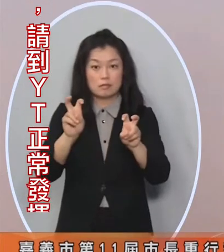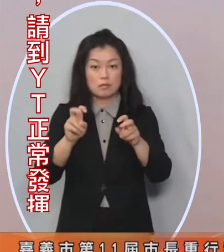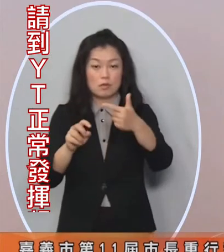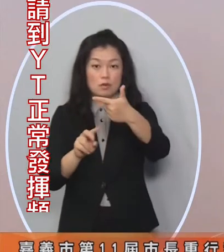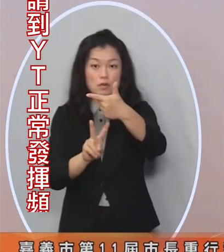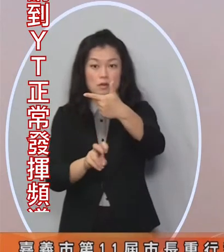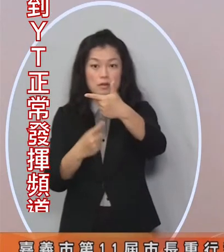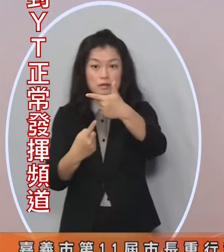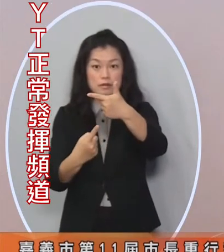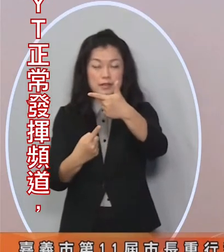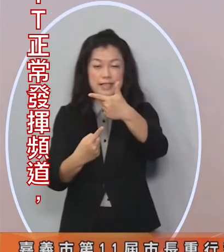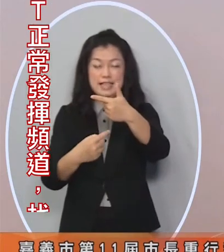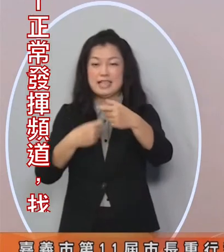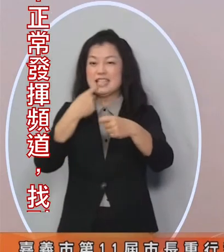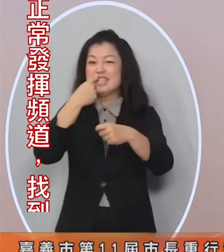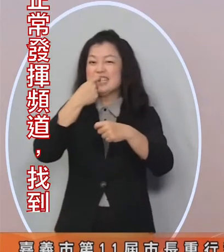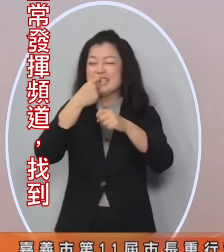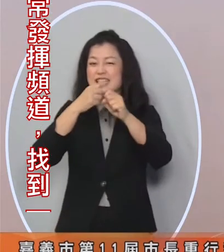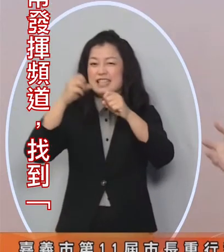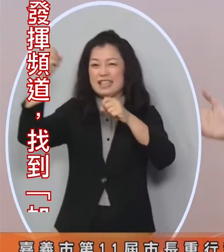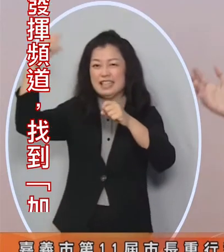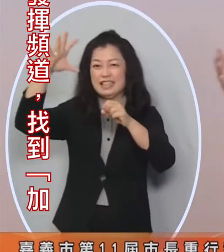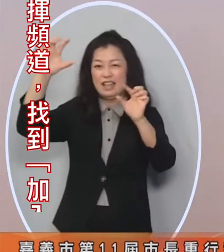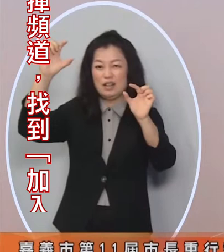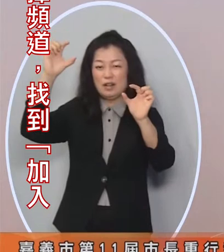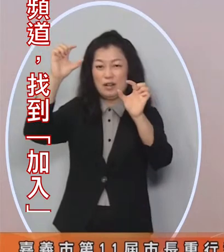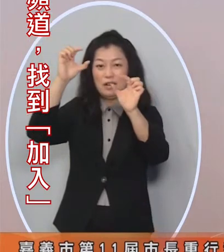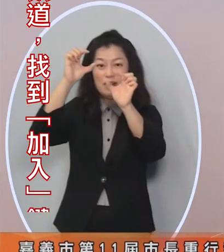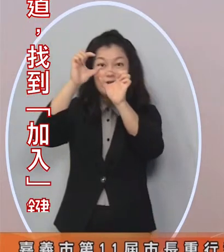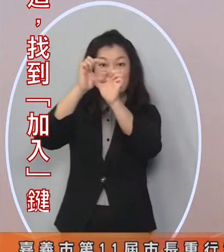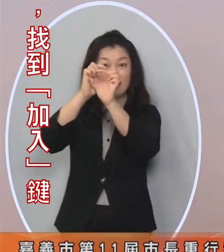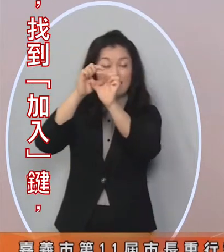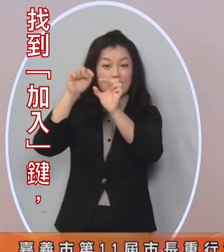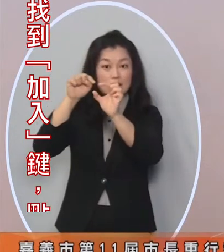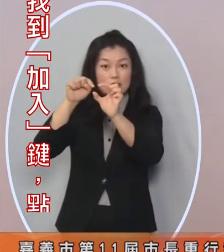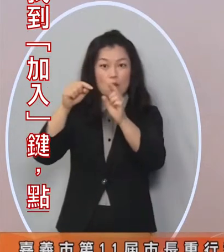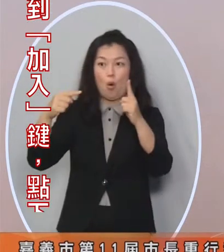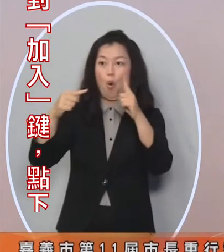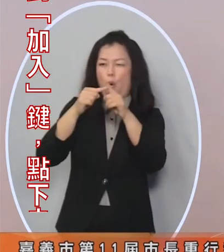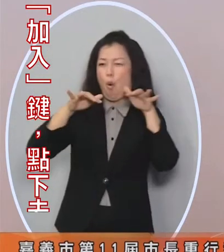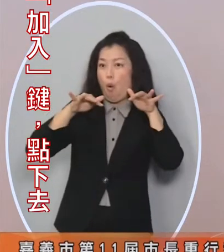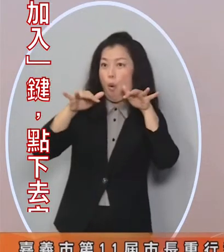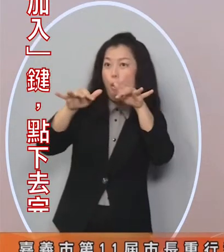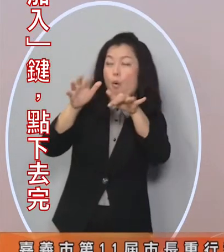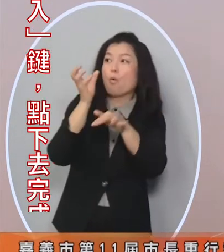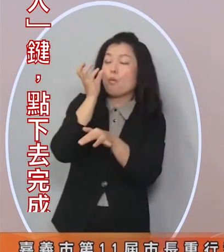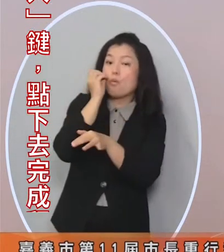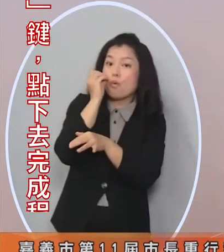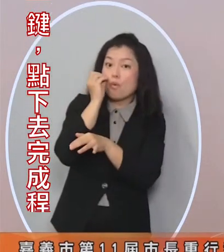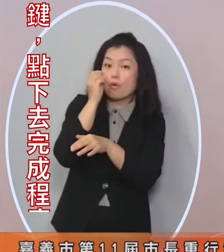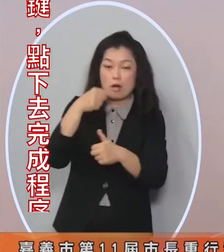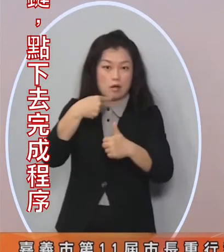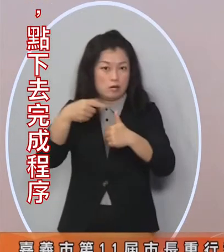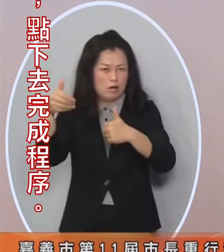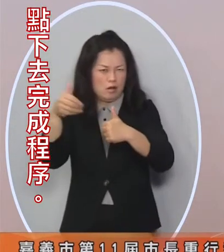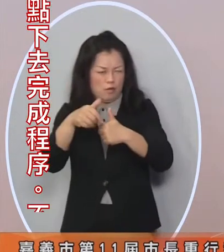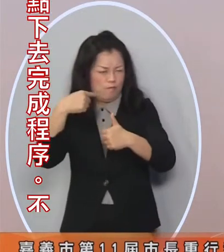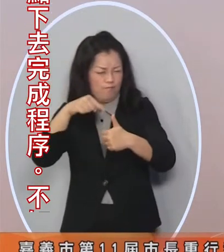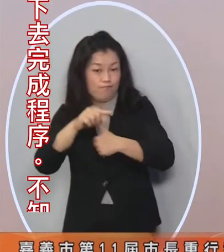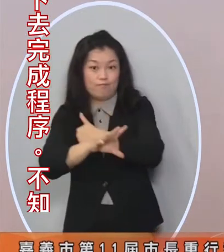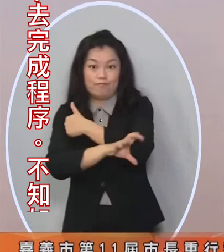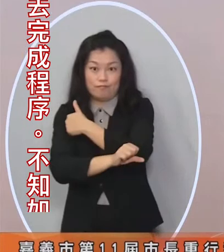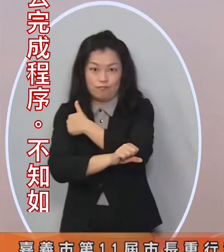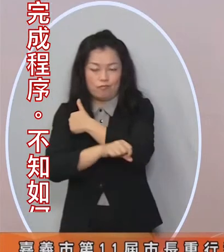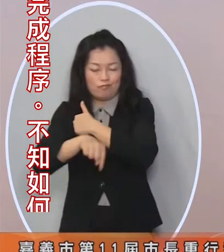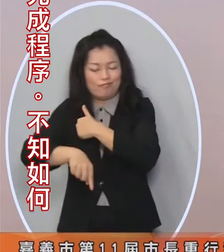号日环食，这个日环食你看大量的人潮，但是我们教育的扎根是令人感动的，还